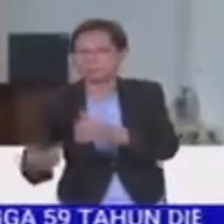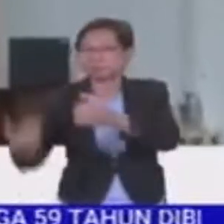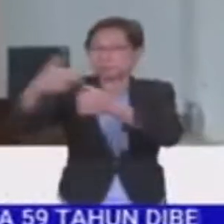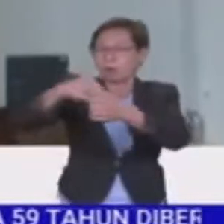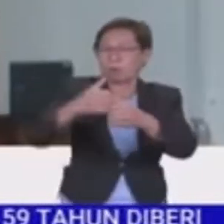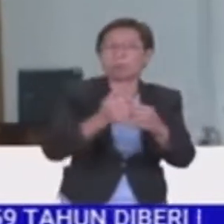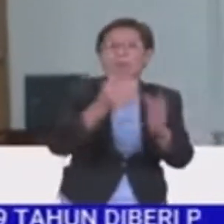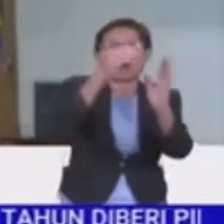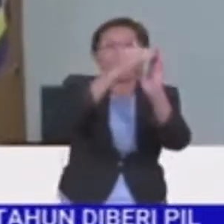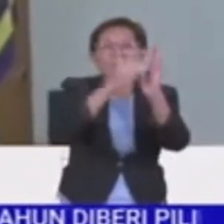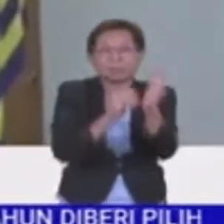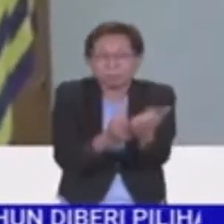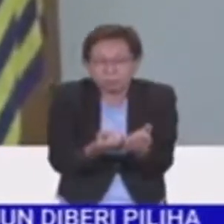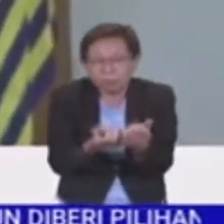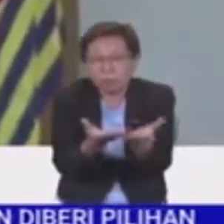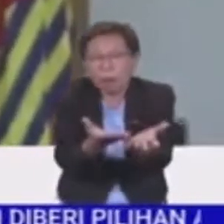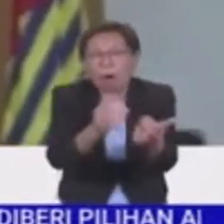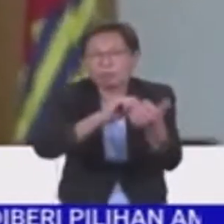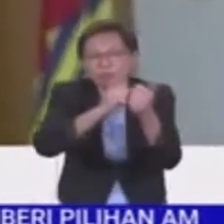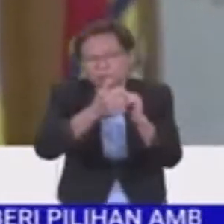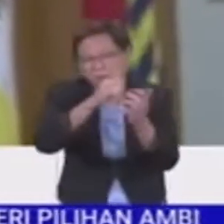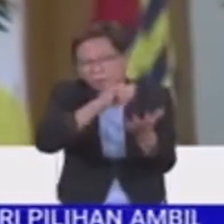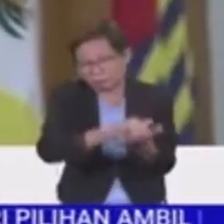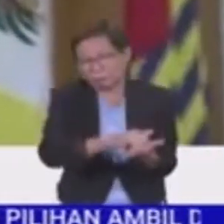bowling di temas sukan